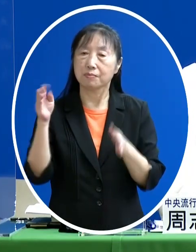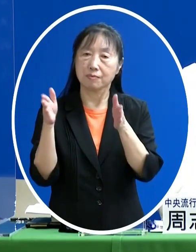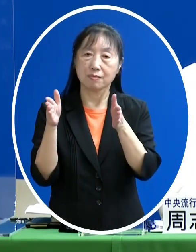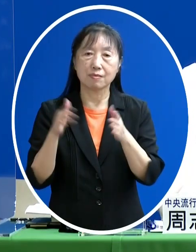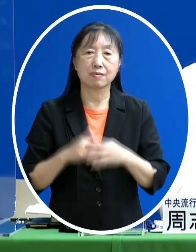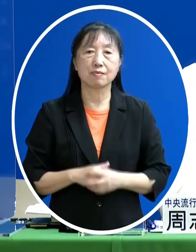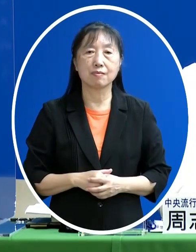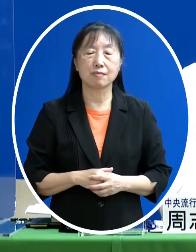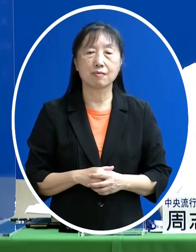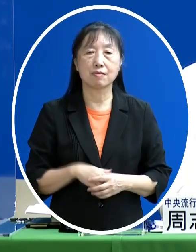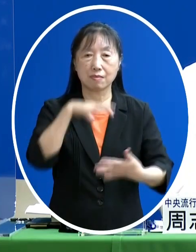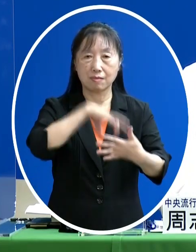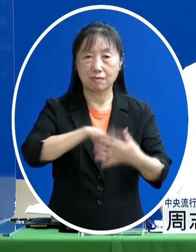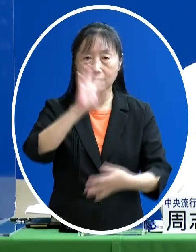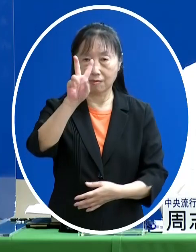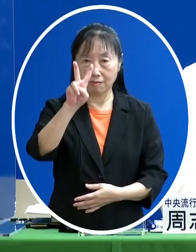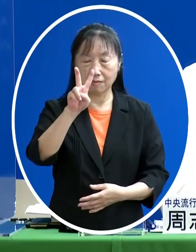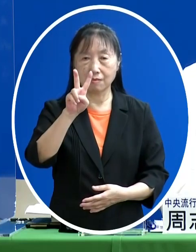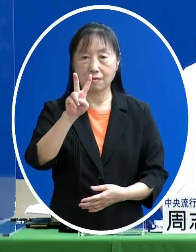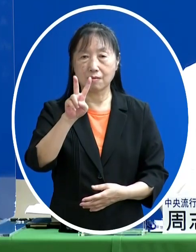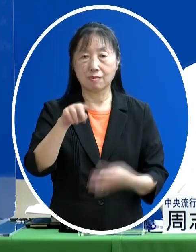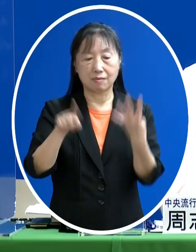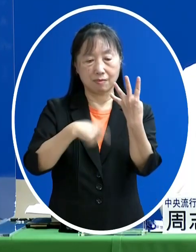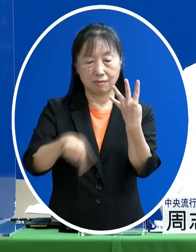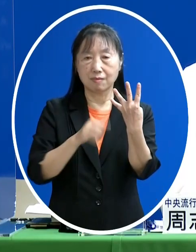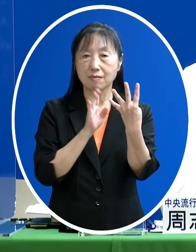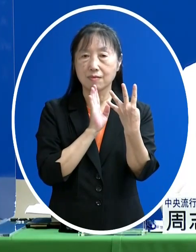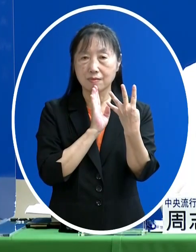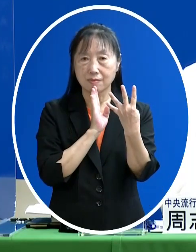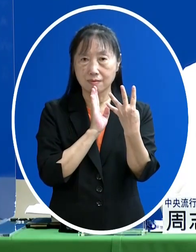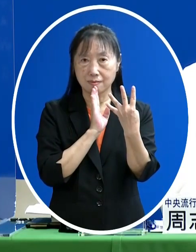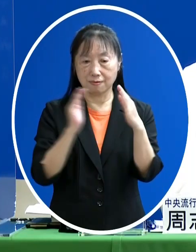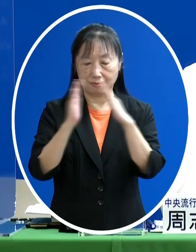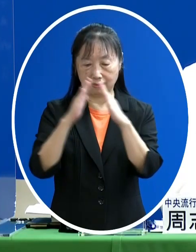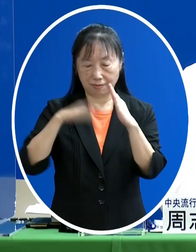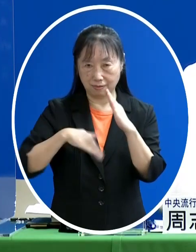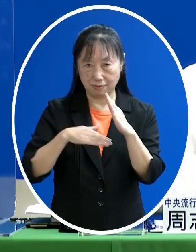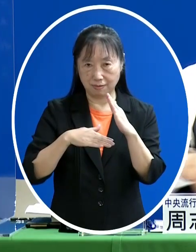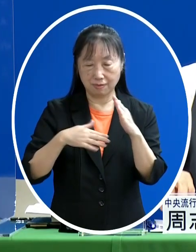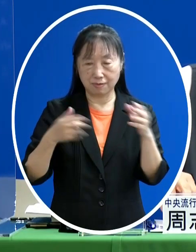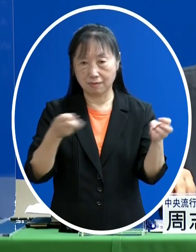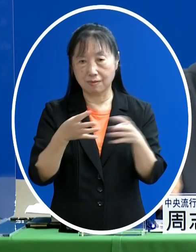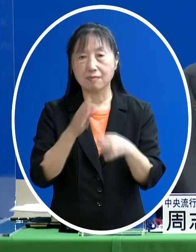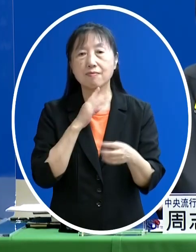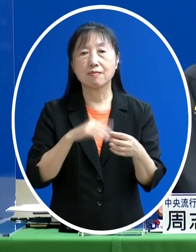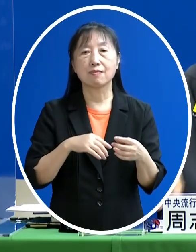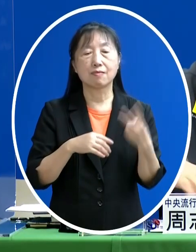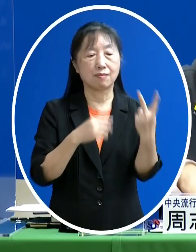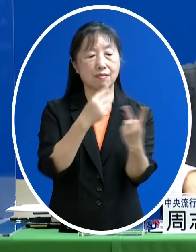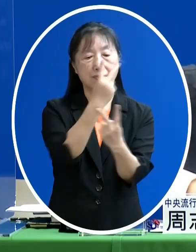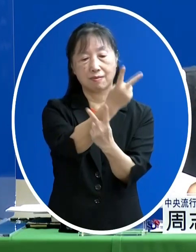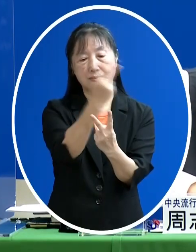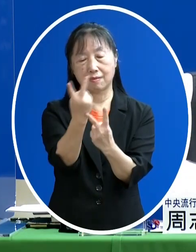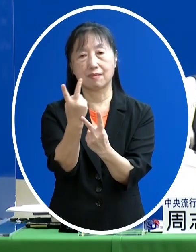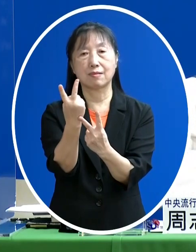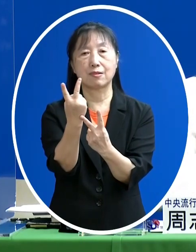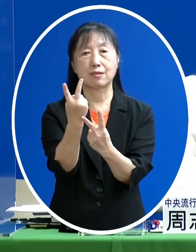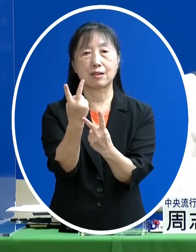都有。那其中有2起哈，总共4位哈是家庭群聚哈，各2位哈。那个一